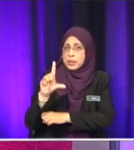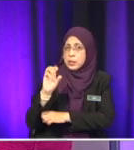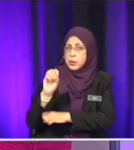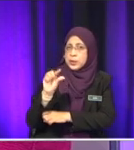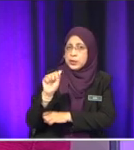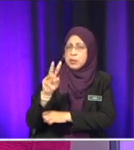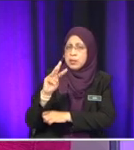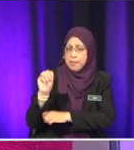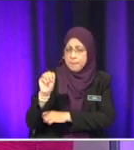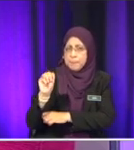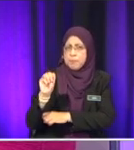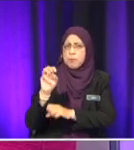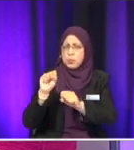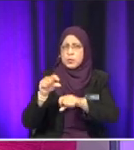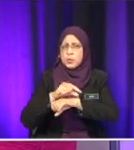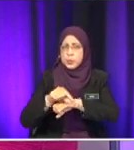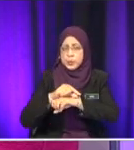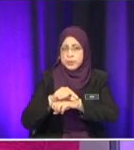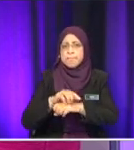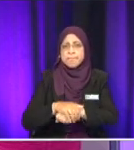replika macam depan